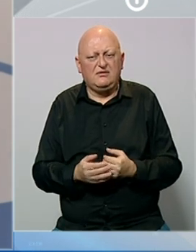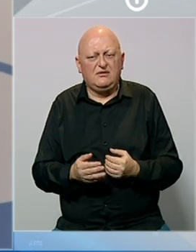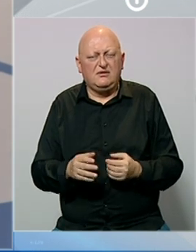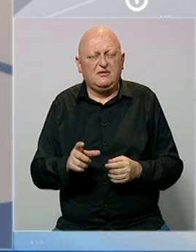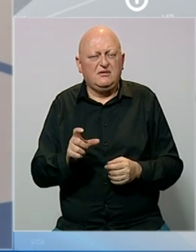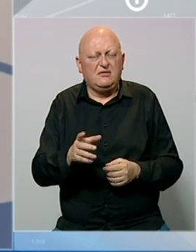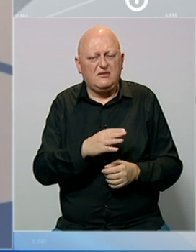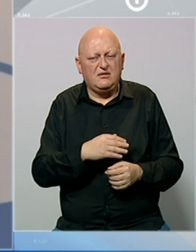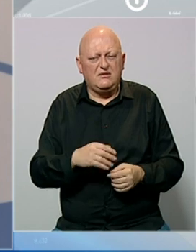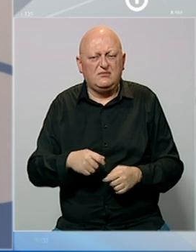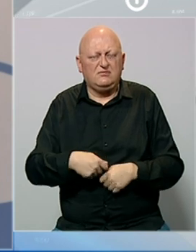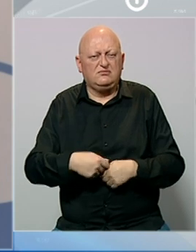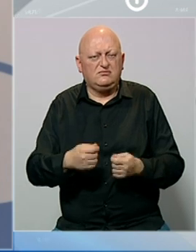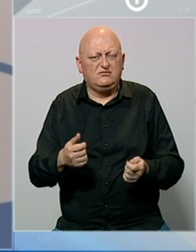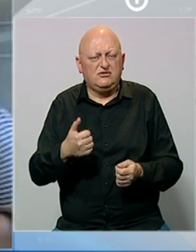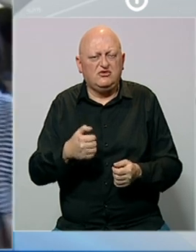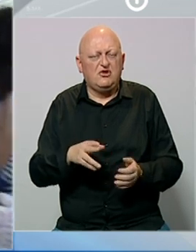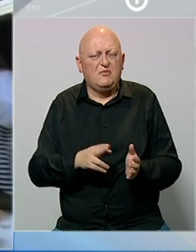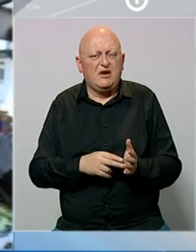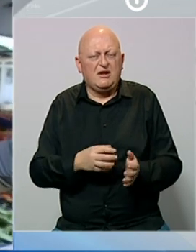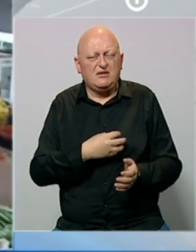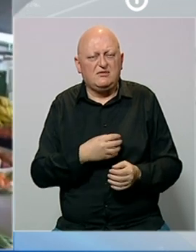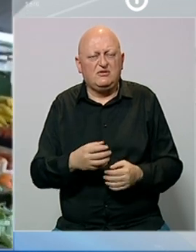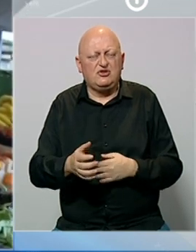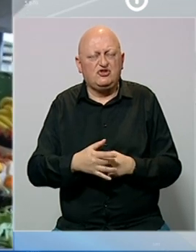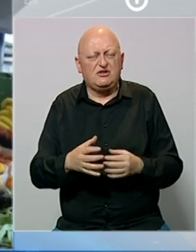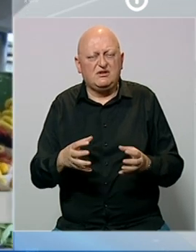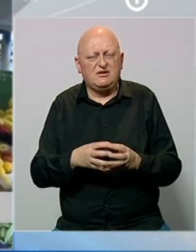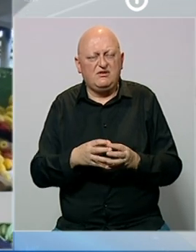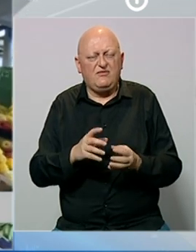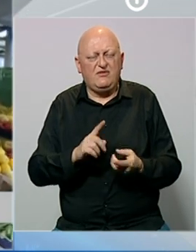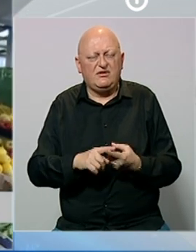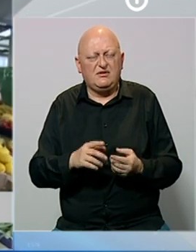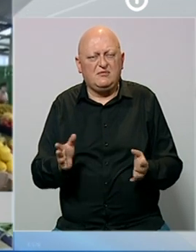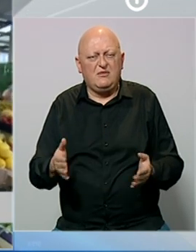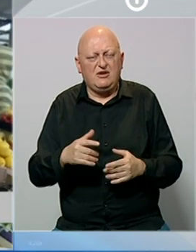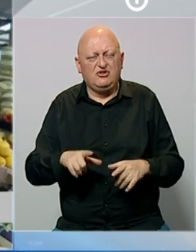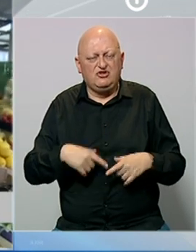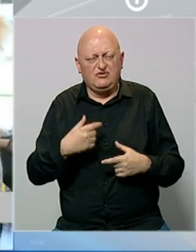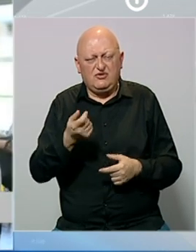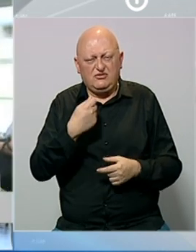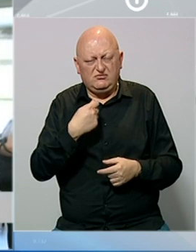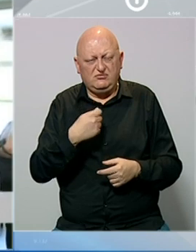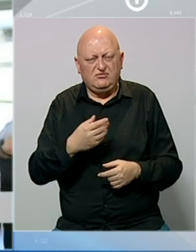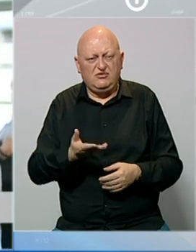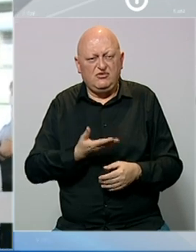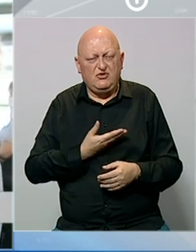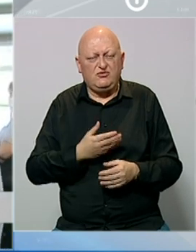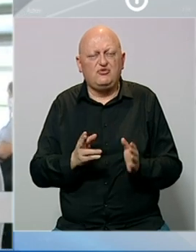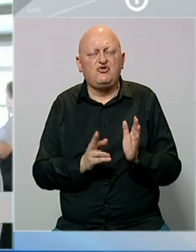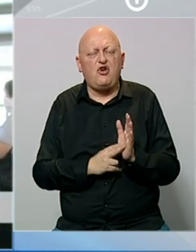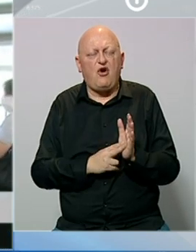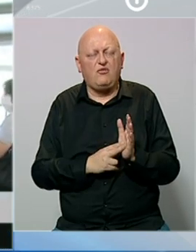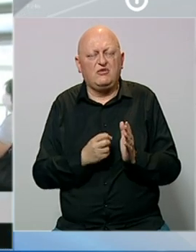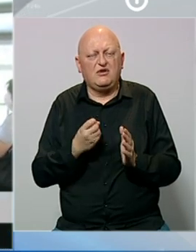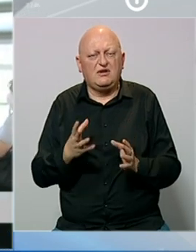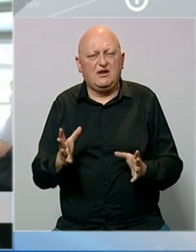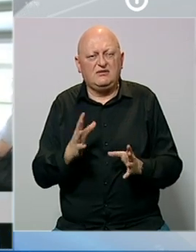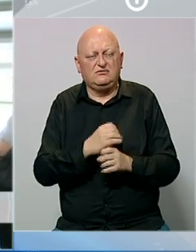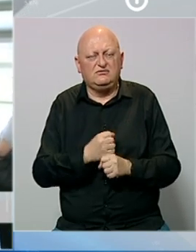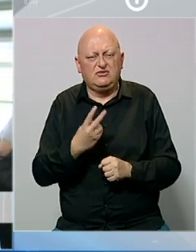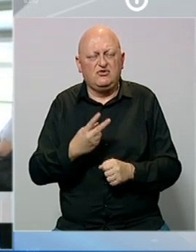mlade i nova tranša 100 maraka za borce. Socijalne kategorije u Federaciji pakete sa životnim namirnicama dobit će i u novembru, kada će